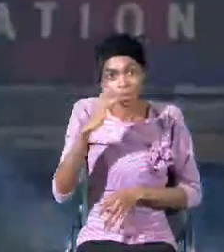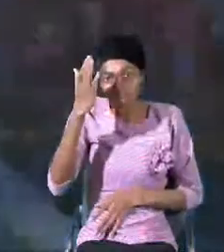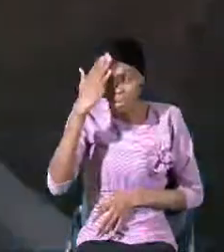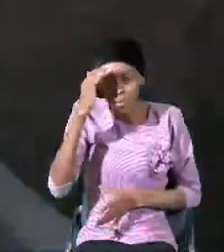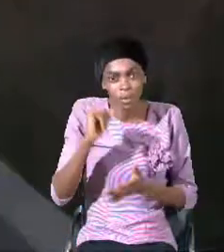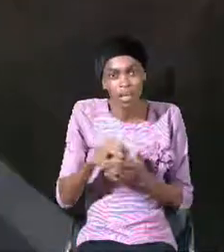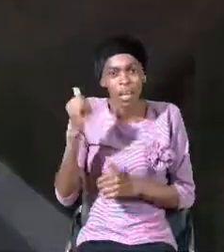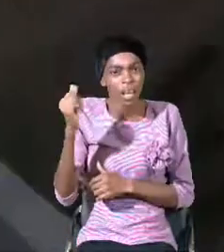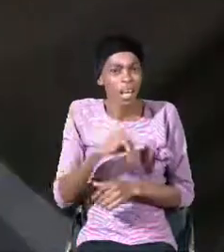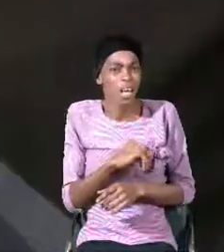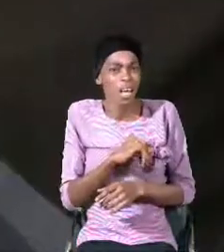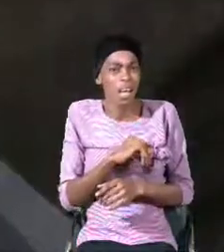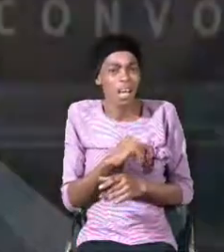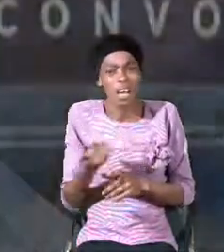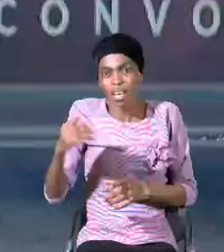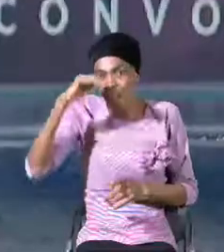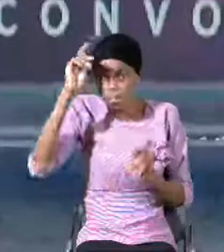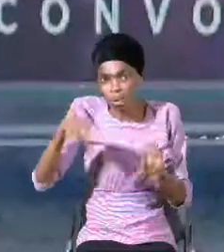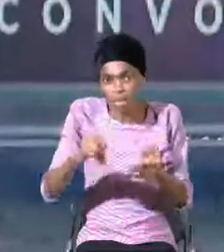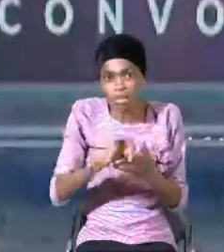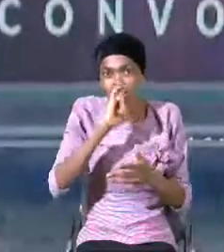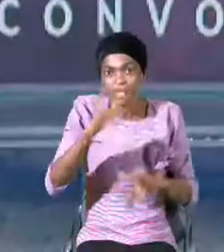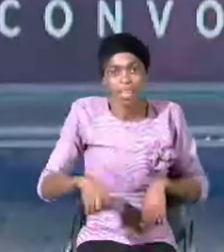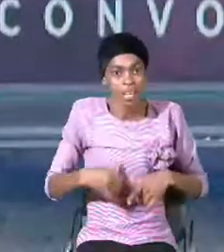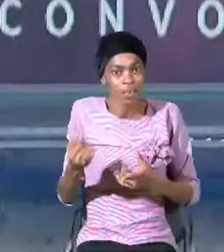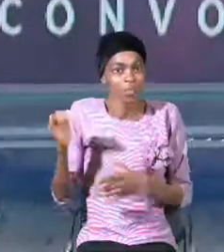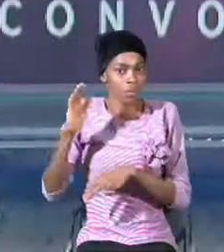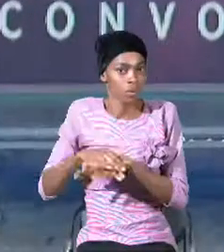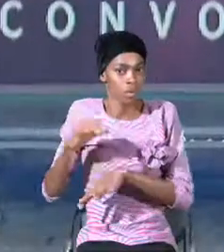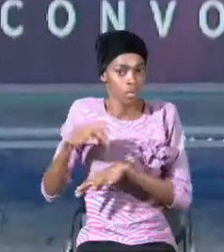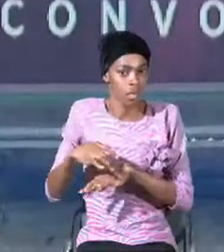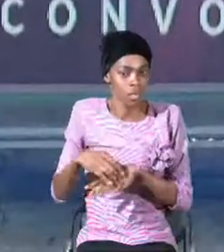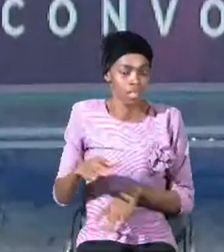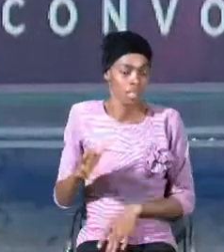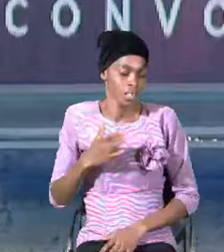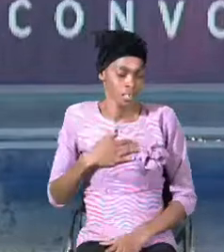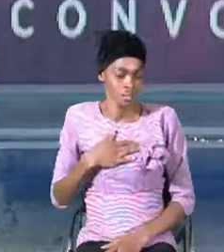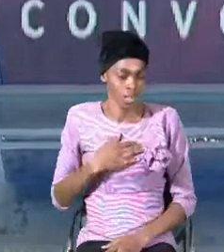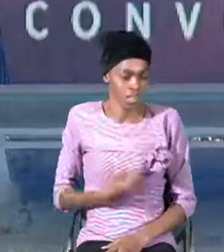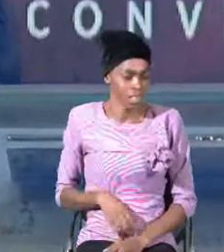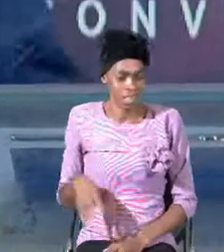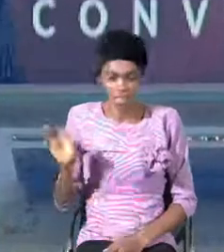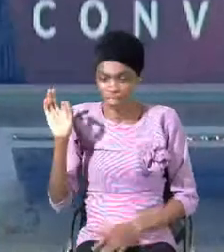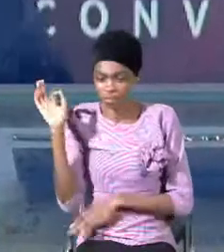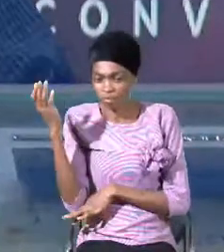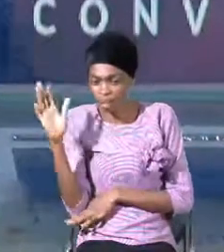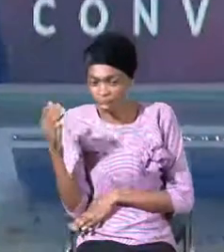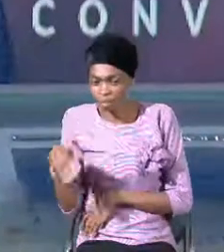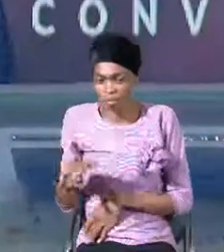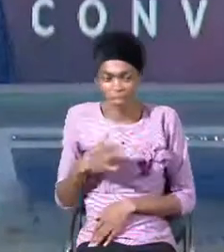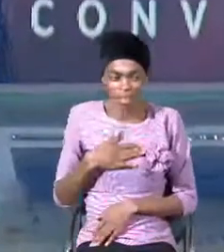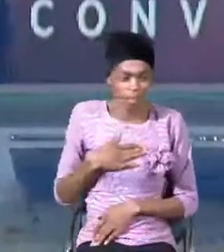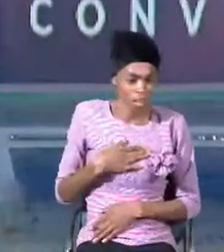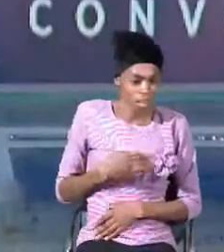pas que les autres vivaient encore sur la terre. Ma récolte, ma plantation,